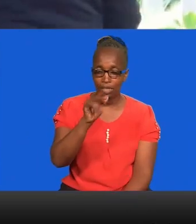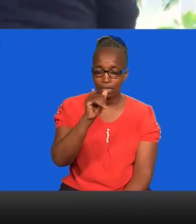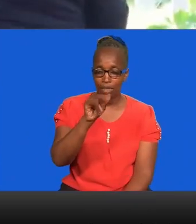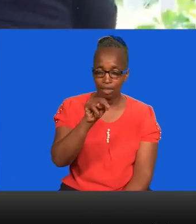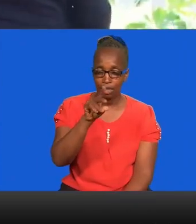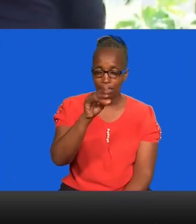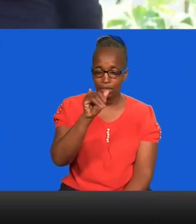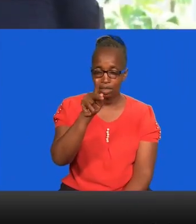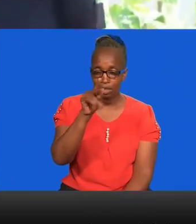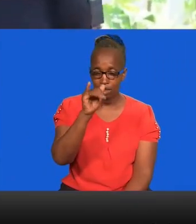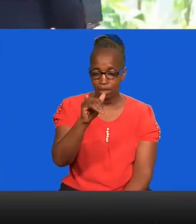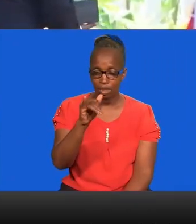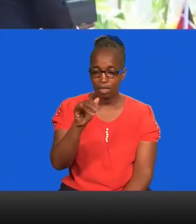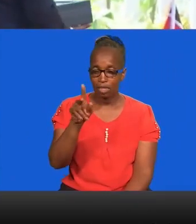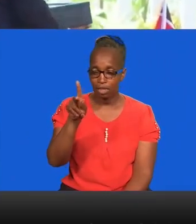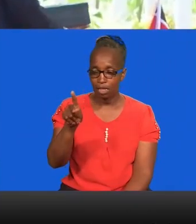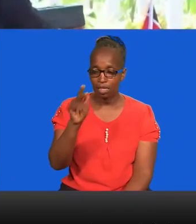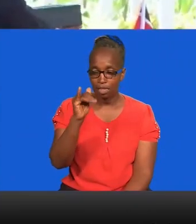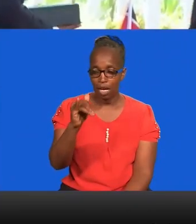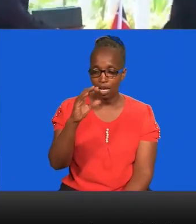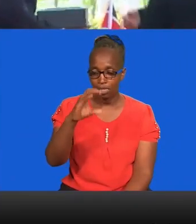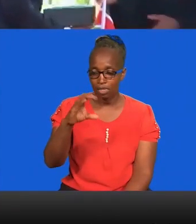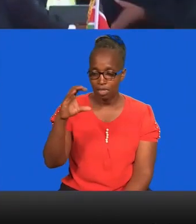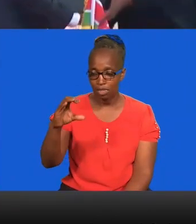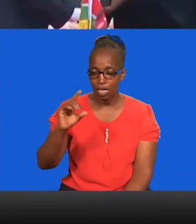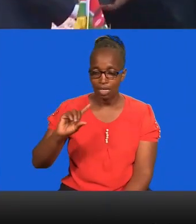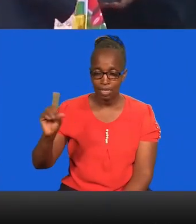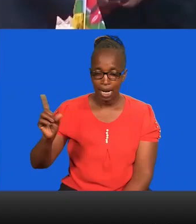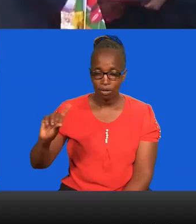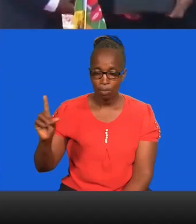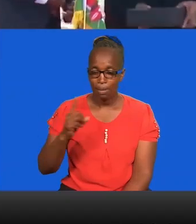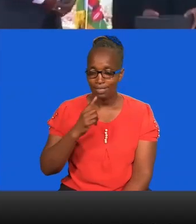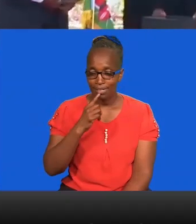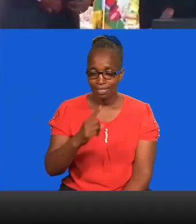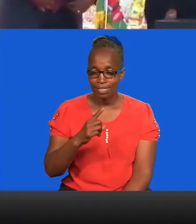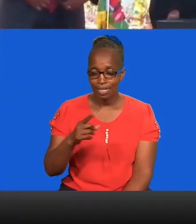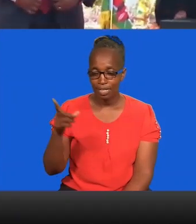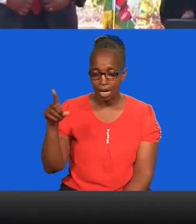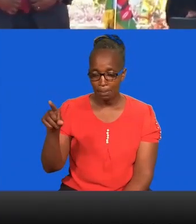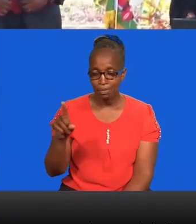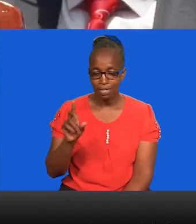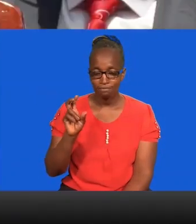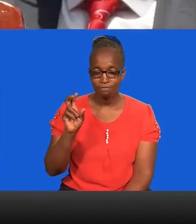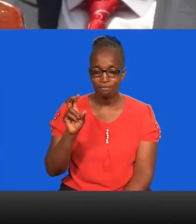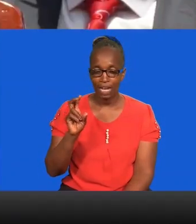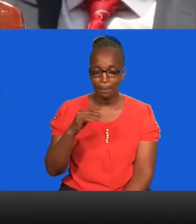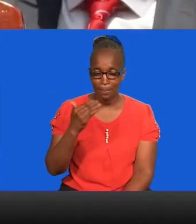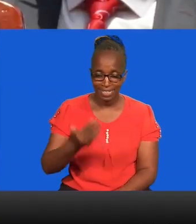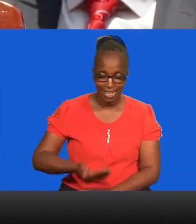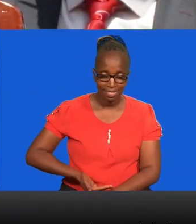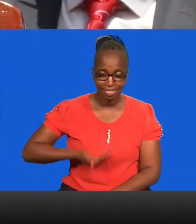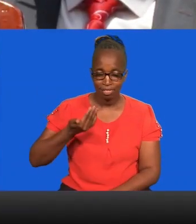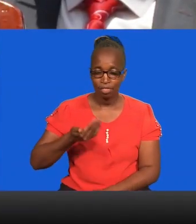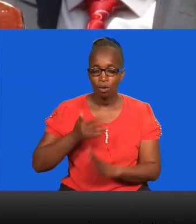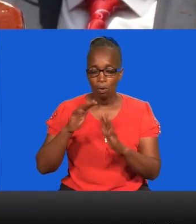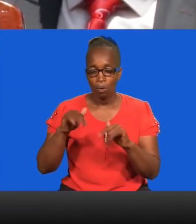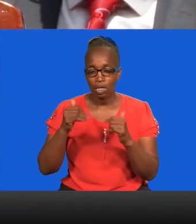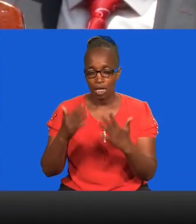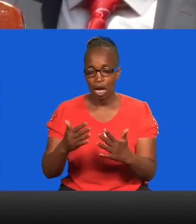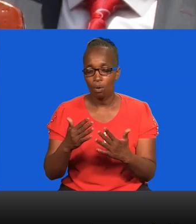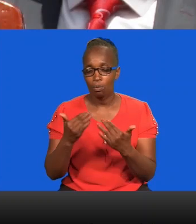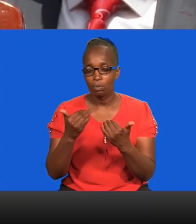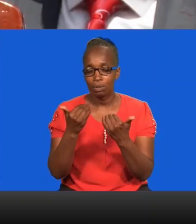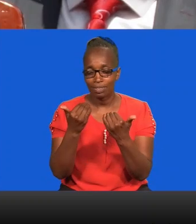wa KICC jijini Nairobi, amesema kuwa ameonyesha kugadhabishwa na jinsi wanawake na